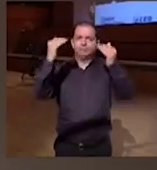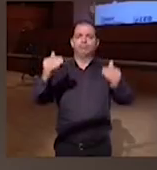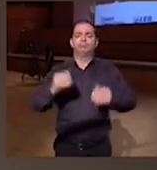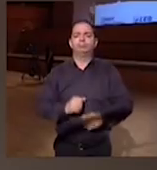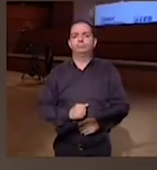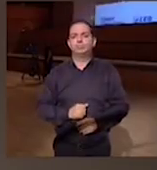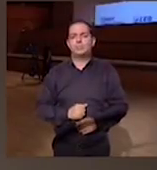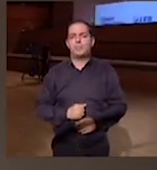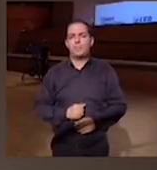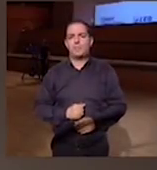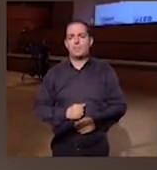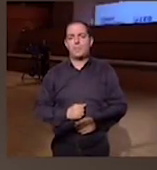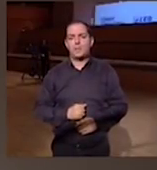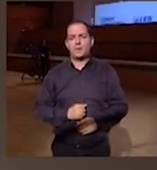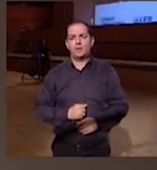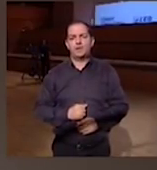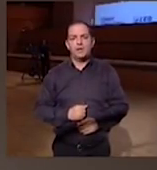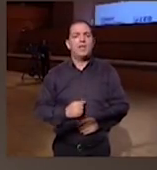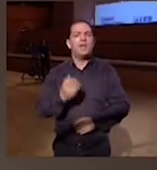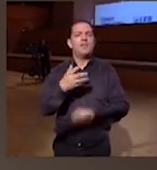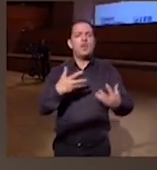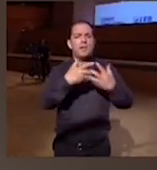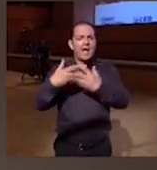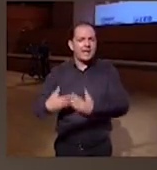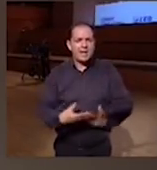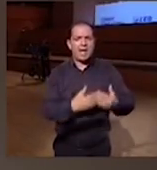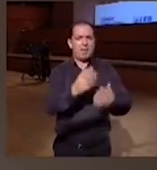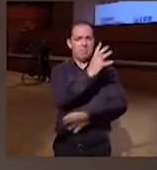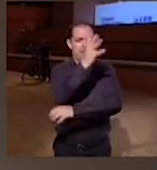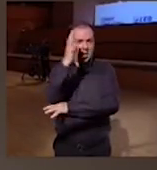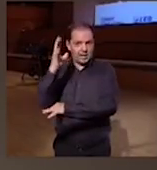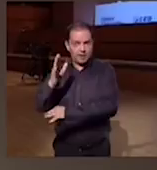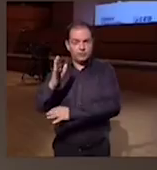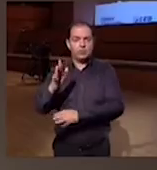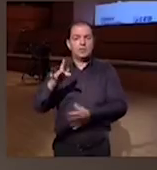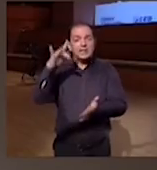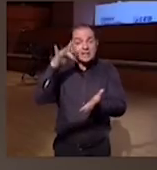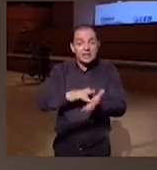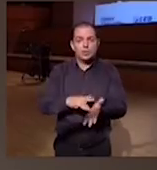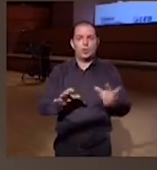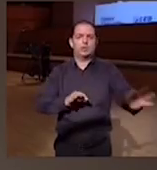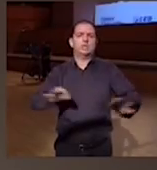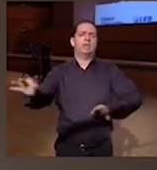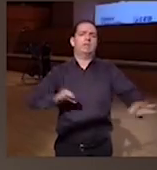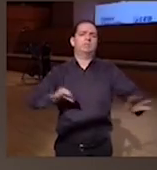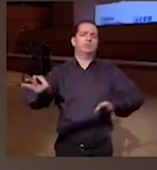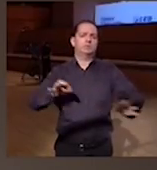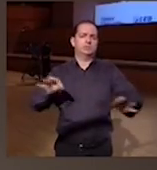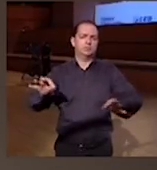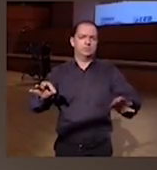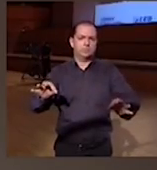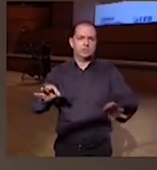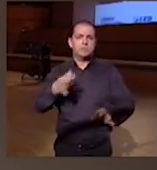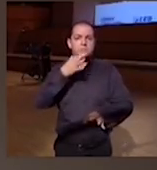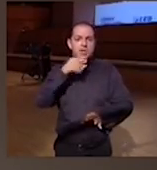Θέτουμε τα βιομηχανικά και επιχειρηματικά πάρκα στο επίκεντρο του σχεδιασμού μας ως δραστικό